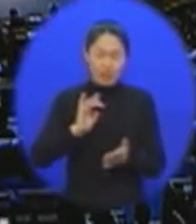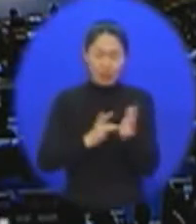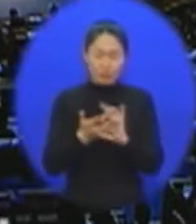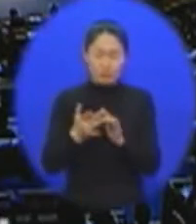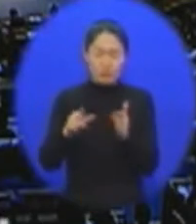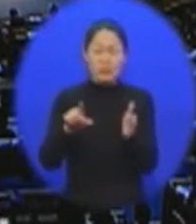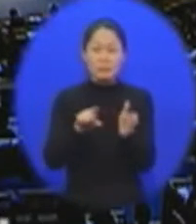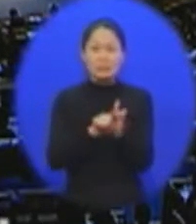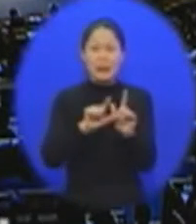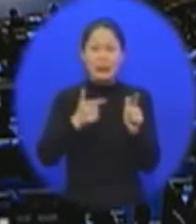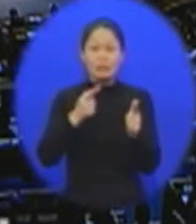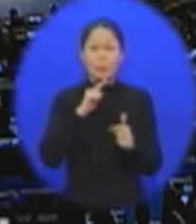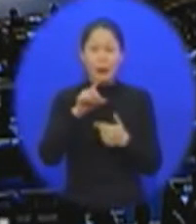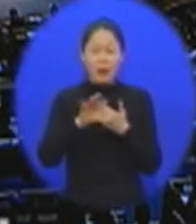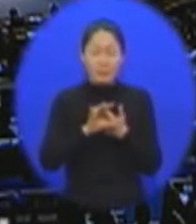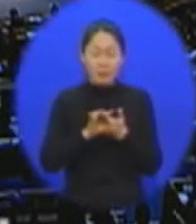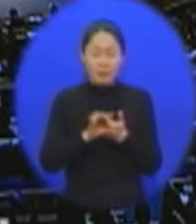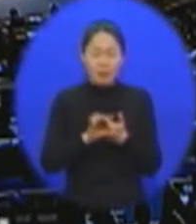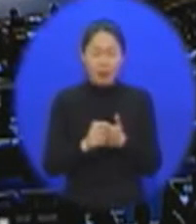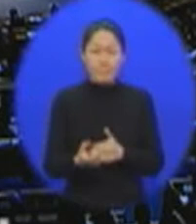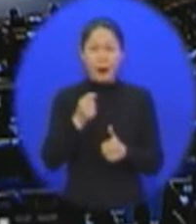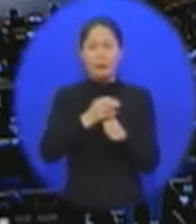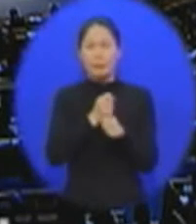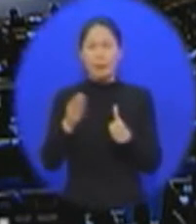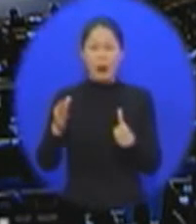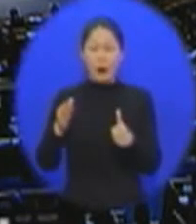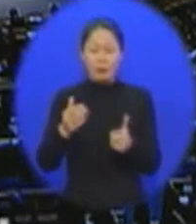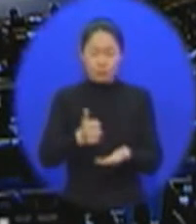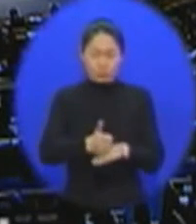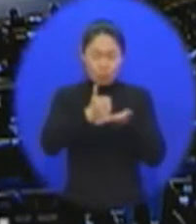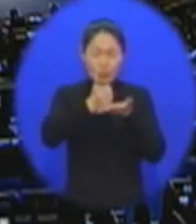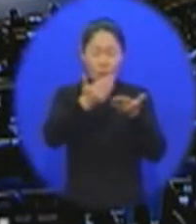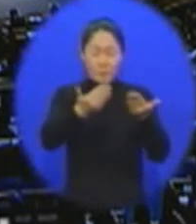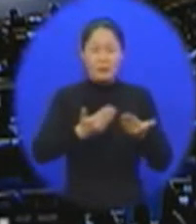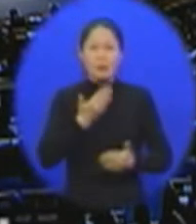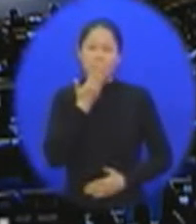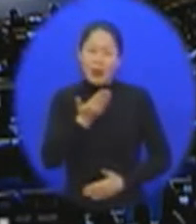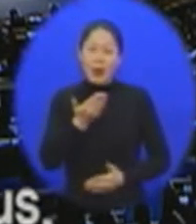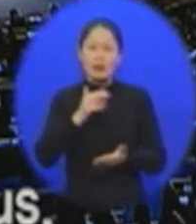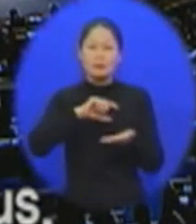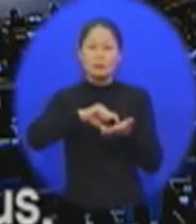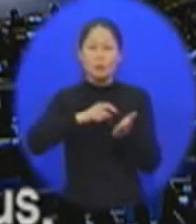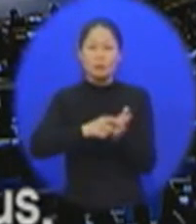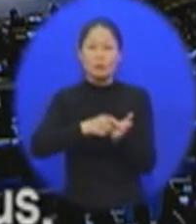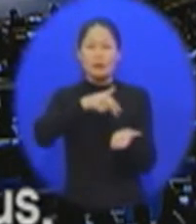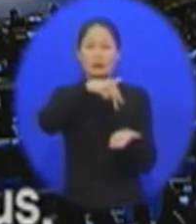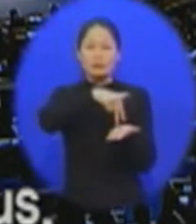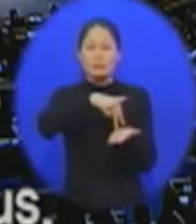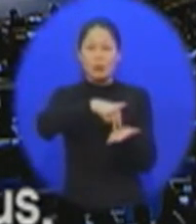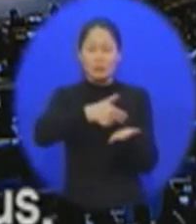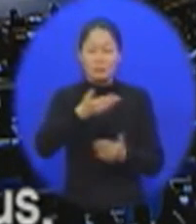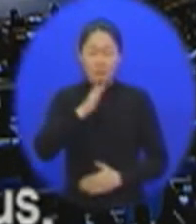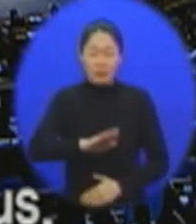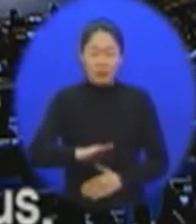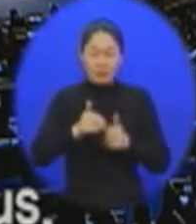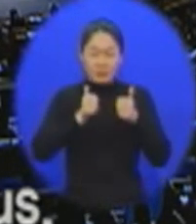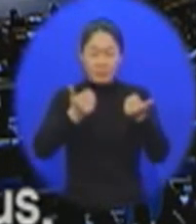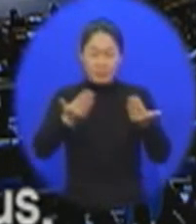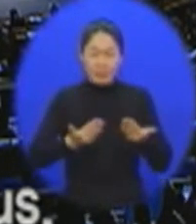하면 금방 풀려나고 존경받을 그런 위치에 있는 사람이 이렇게 재판 받으면서